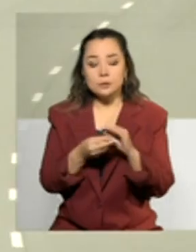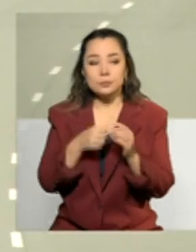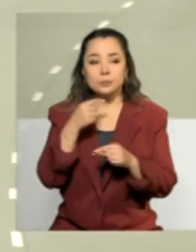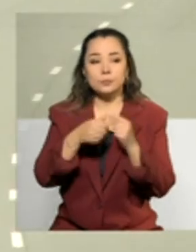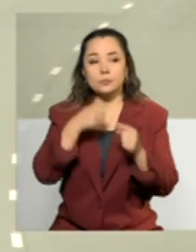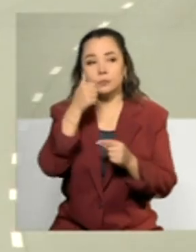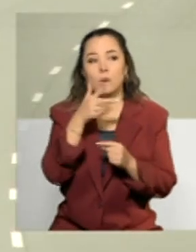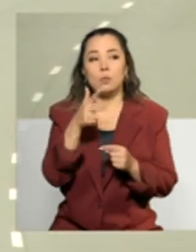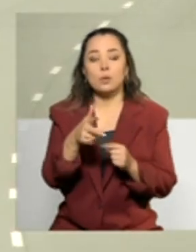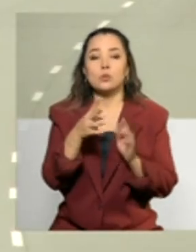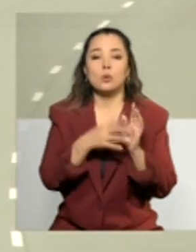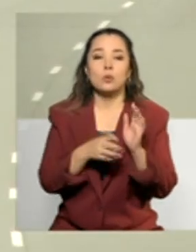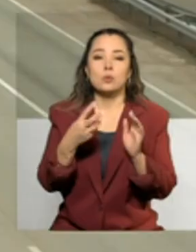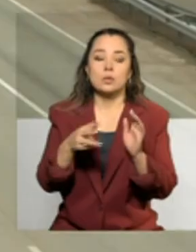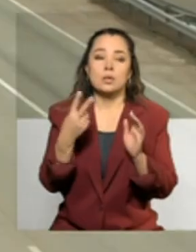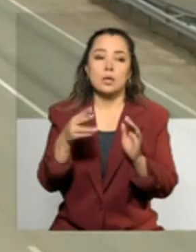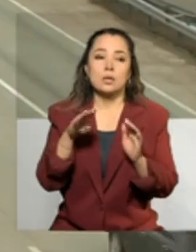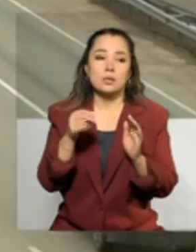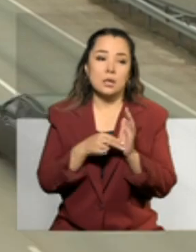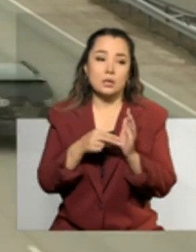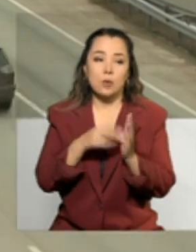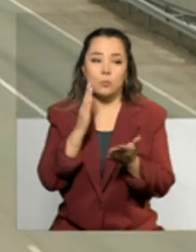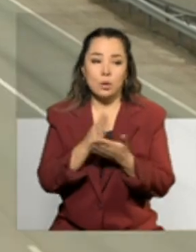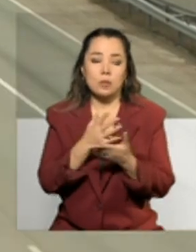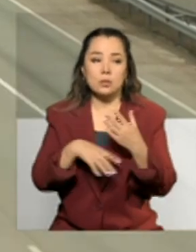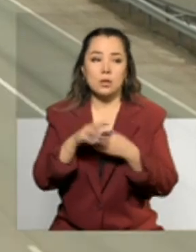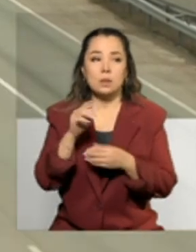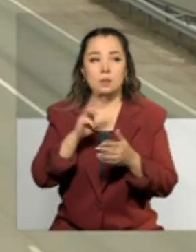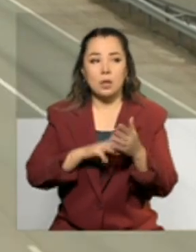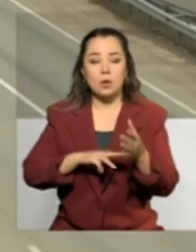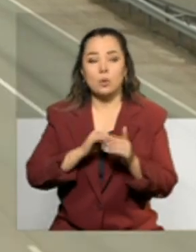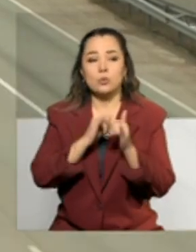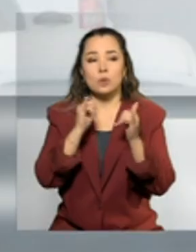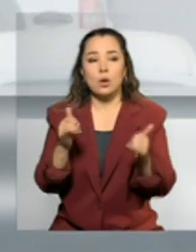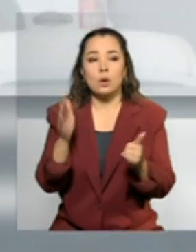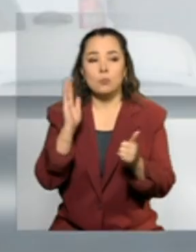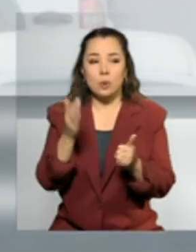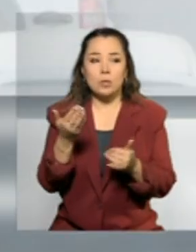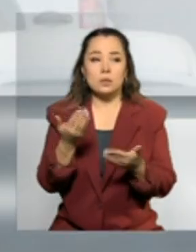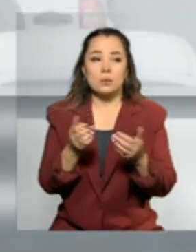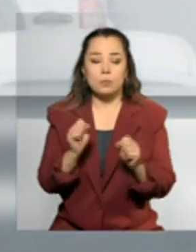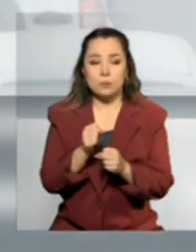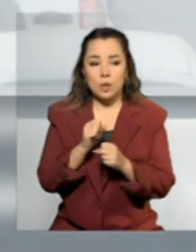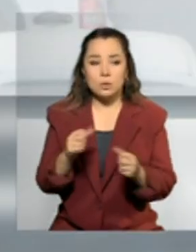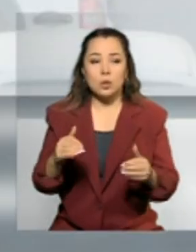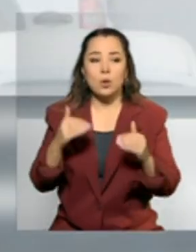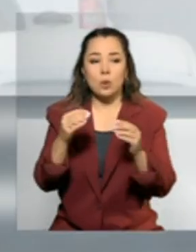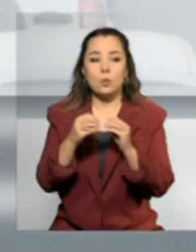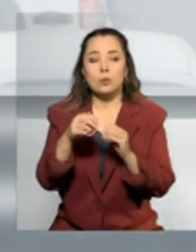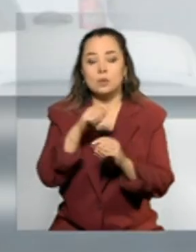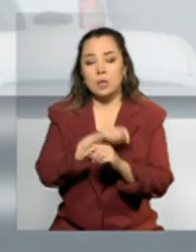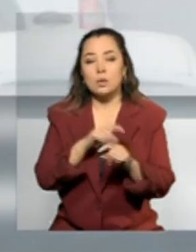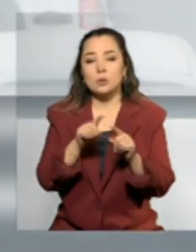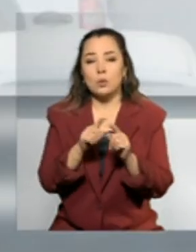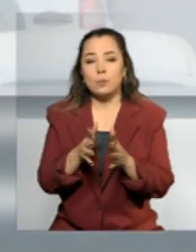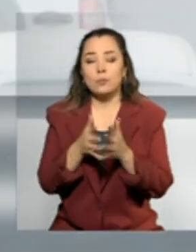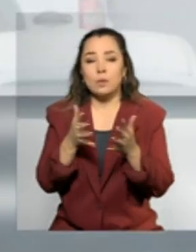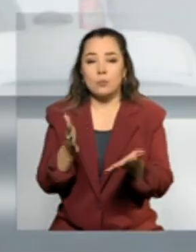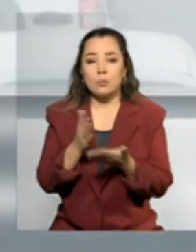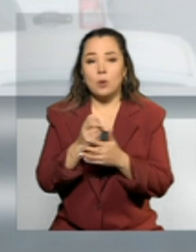жылы 3938 теңге болмақ. Сәйкесінше барлық айыппұл көлемі де көбейе түседі. Мәселен, жылдамдықты 10 шақырым артық асырсаңыз,